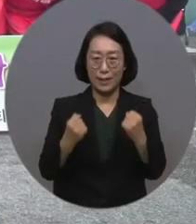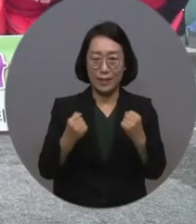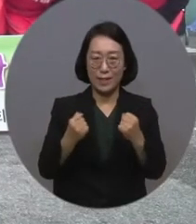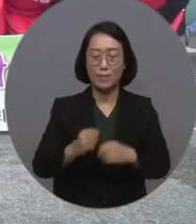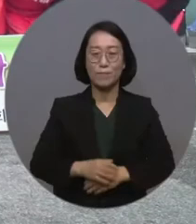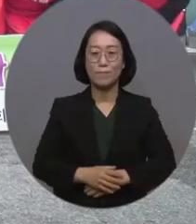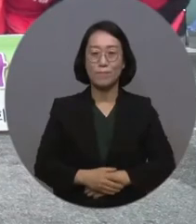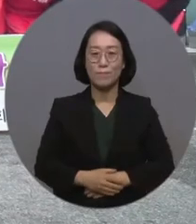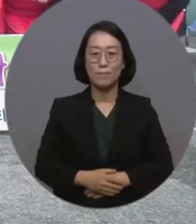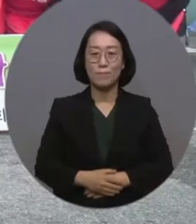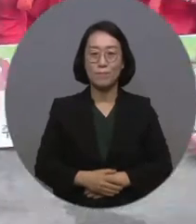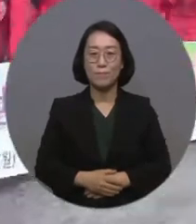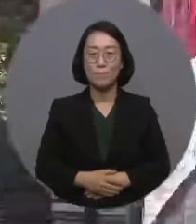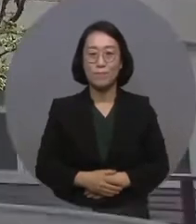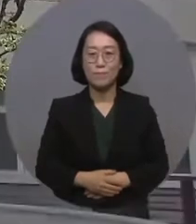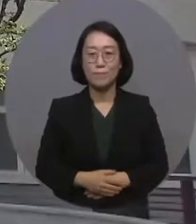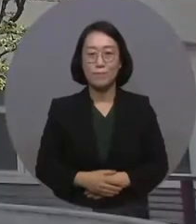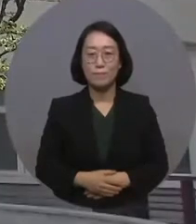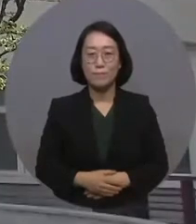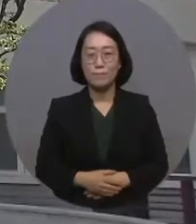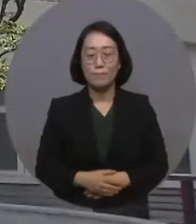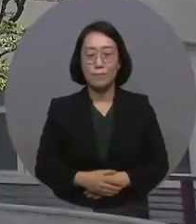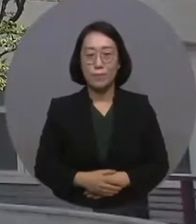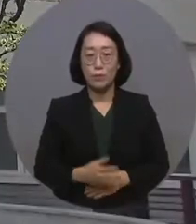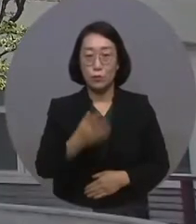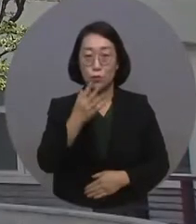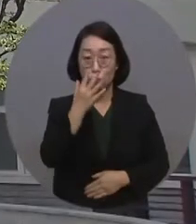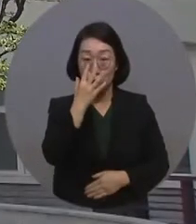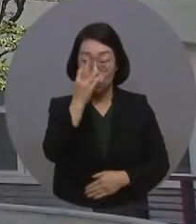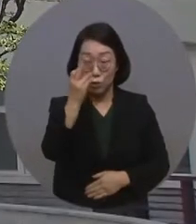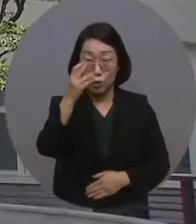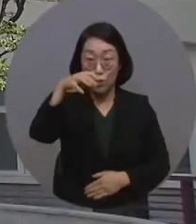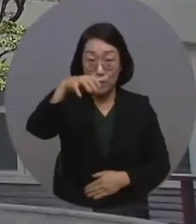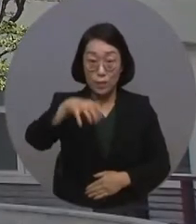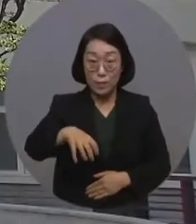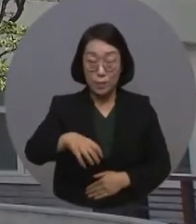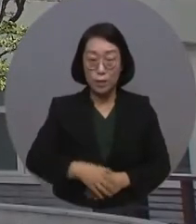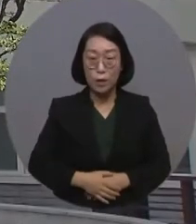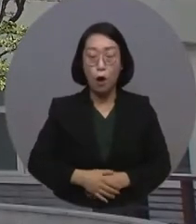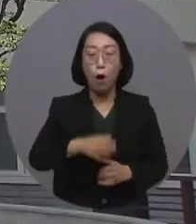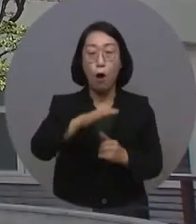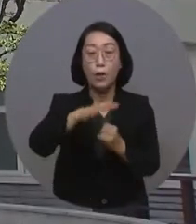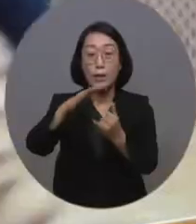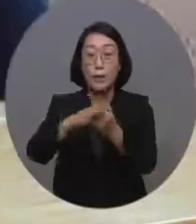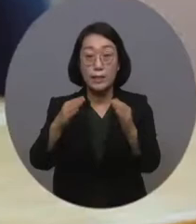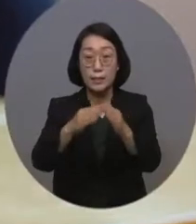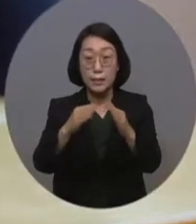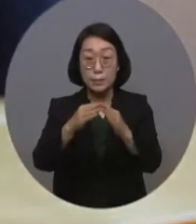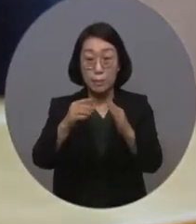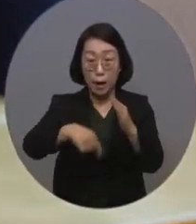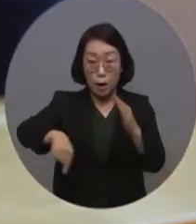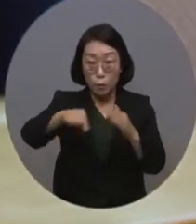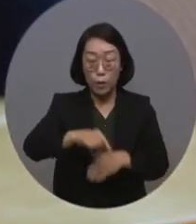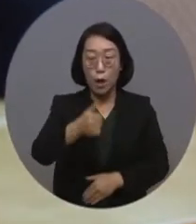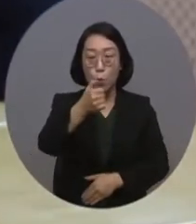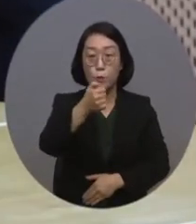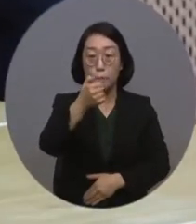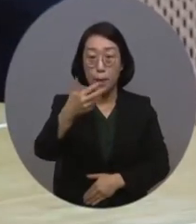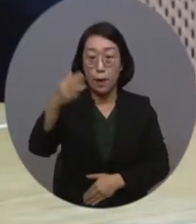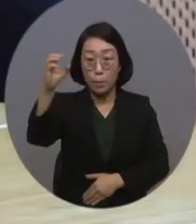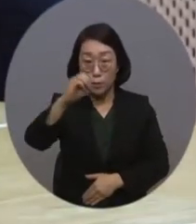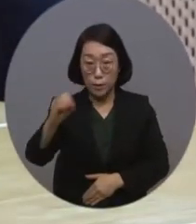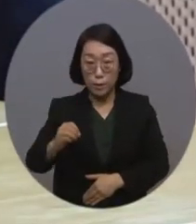복지TV 뉴스 이준호입니다. 순천시에는 어린이집 총 184개소가 있고 그 가운데